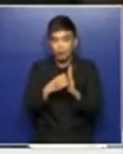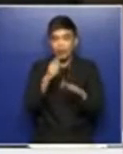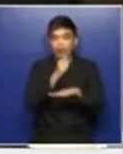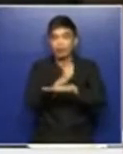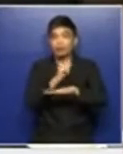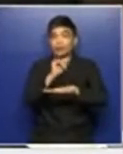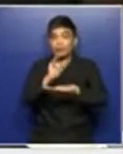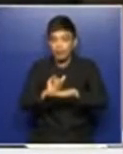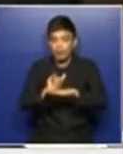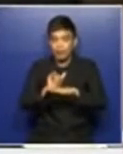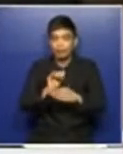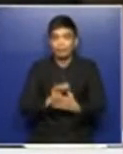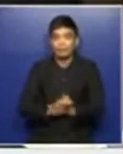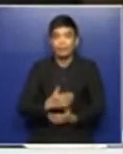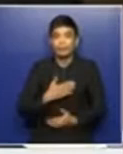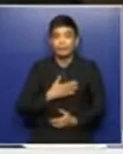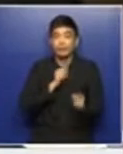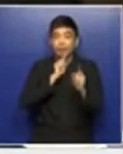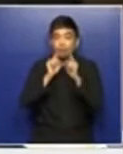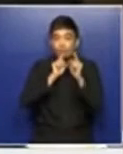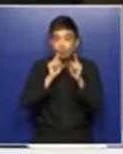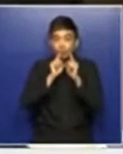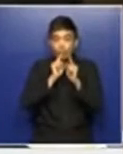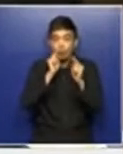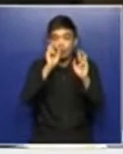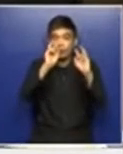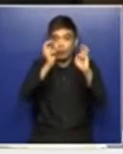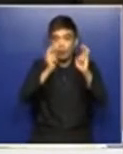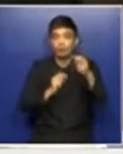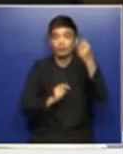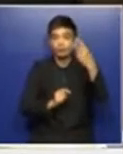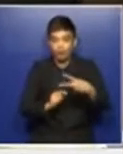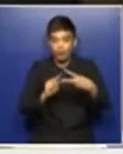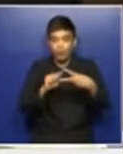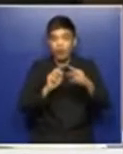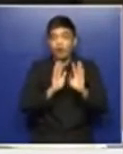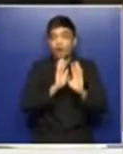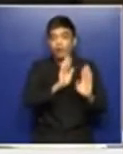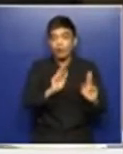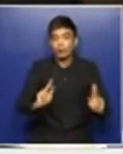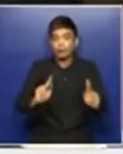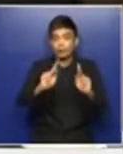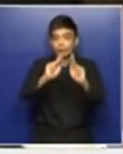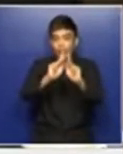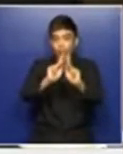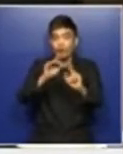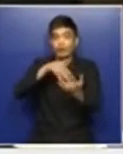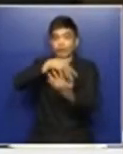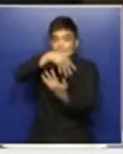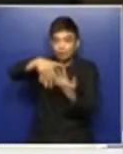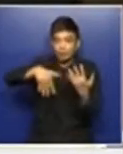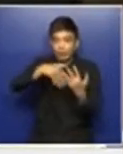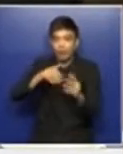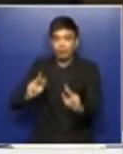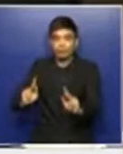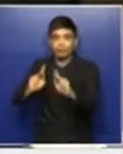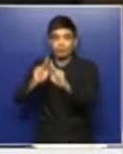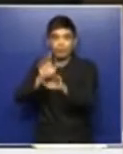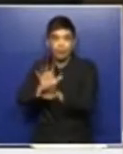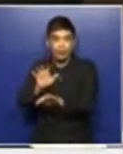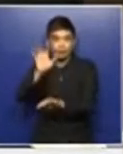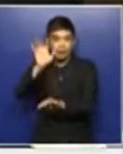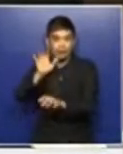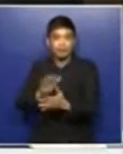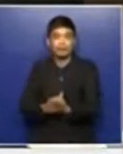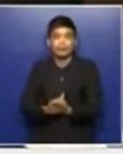ารือท่านประธาน2เรื่องผ่านไปยังกระทรวงทรัพยากรธรรมชาติและสิ่งแวดล้อมและกระทรวงมหาดไทยมีช